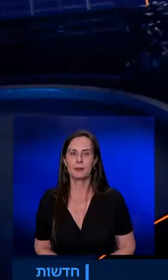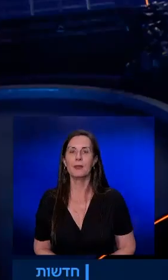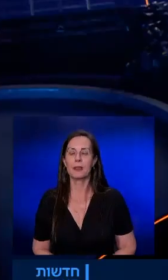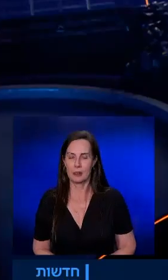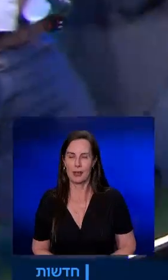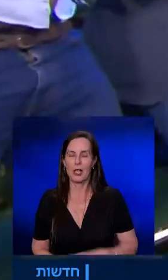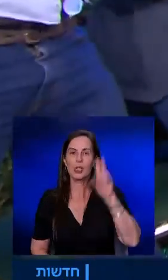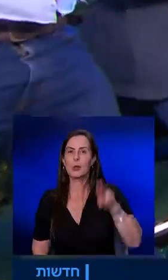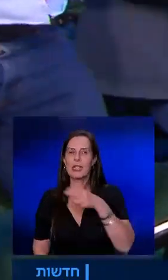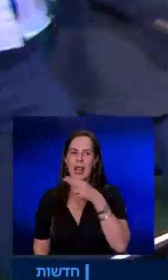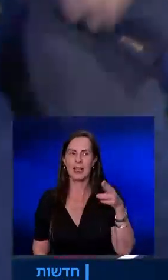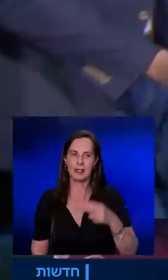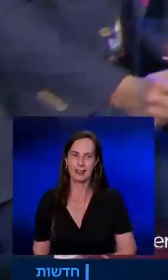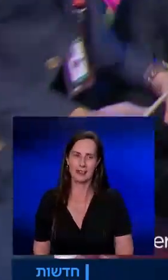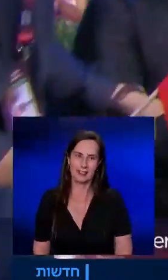Switzerland!